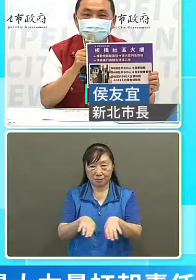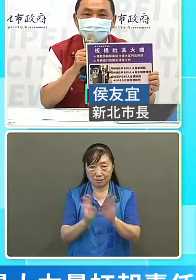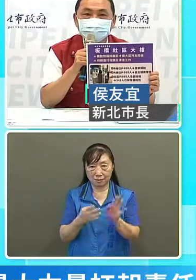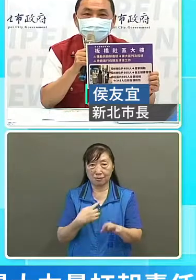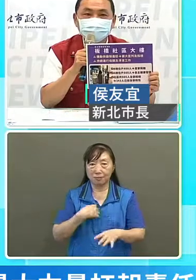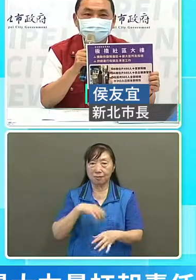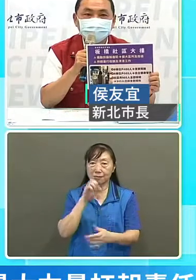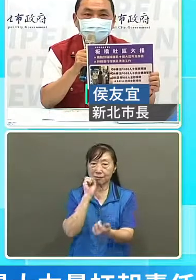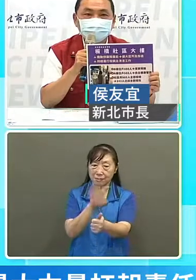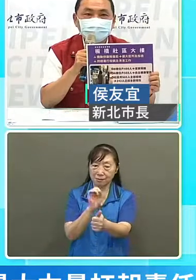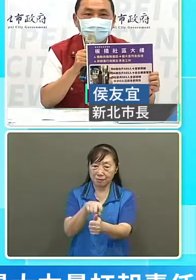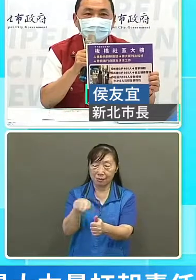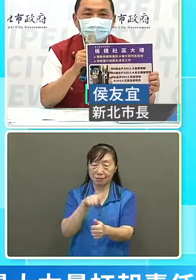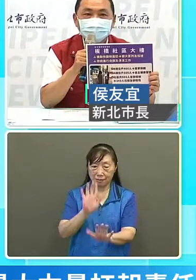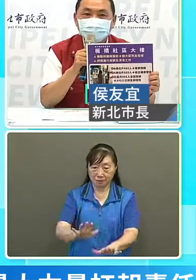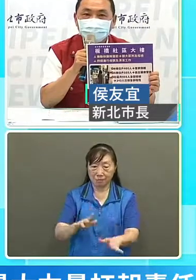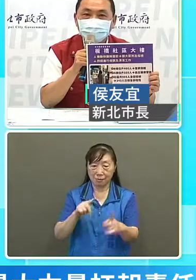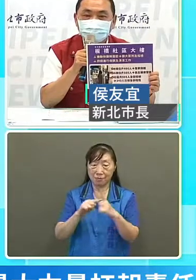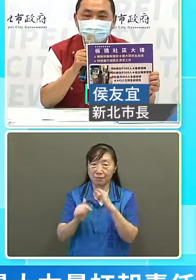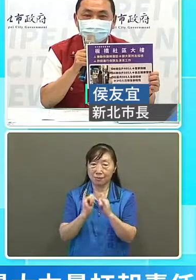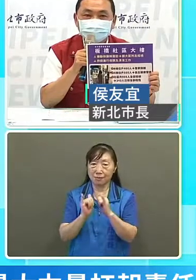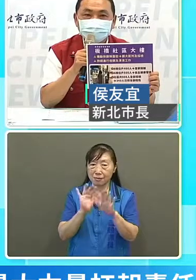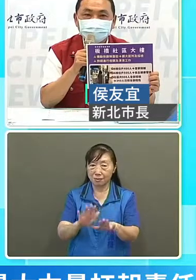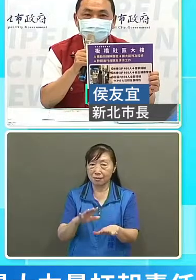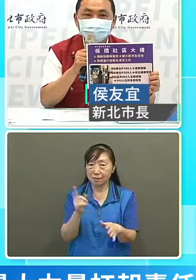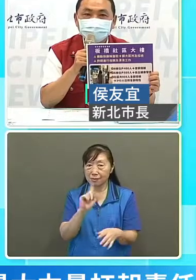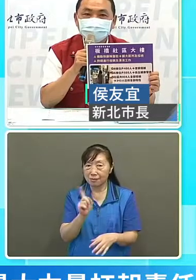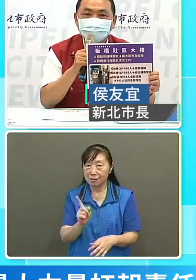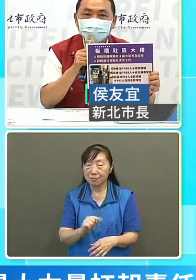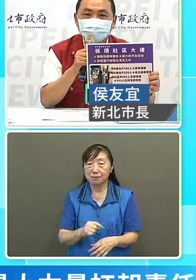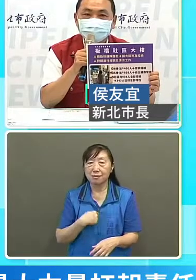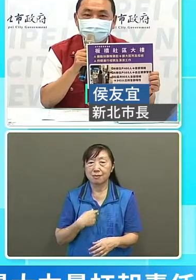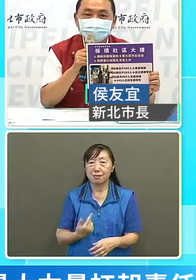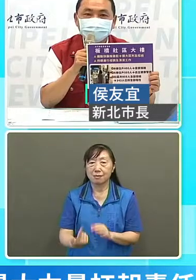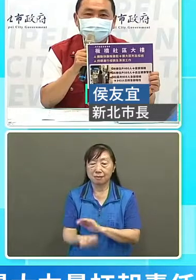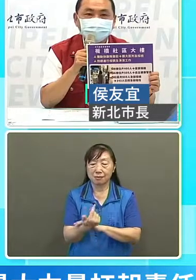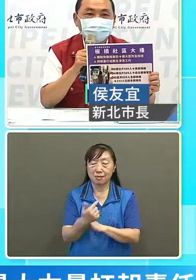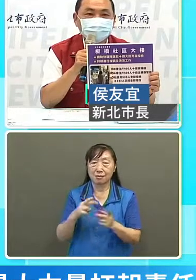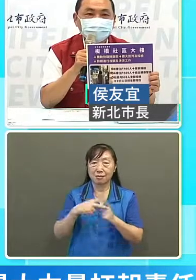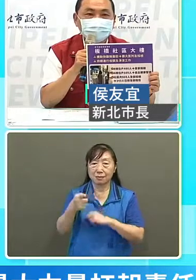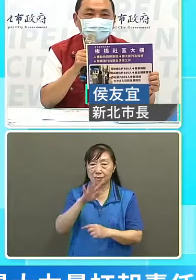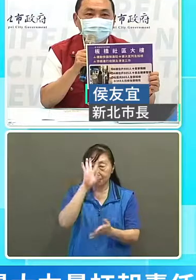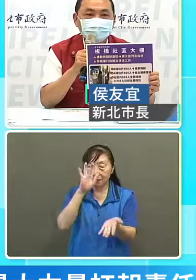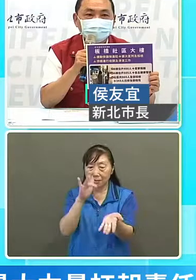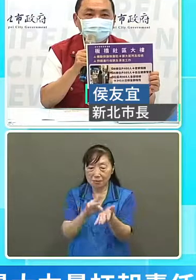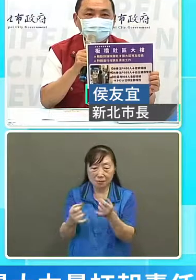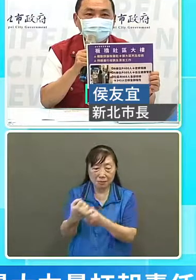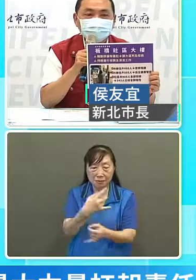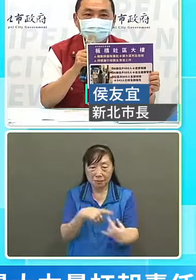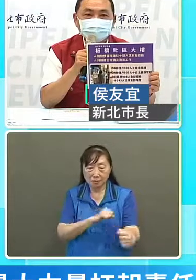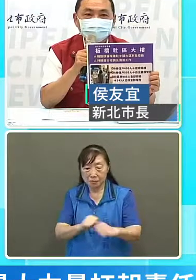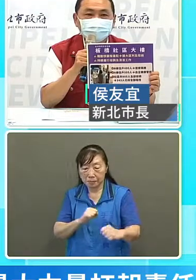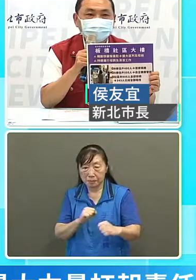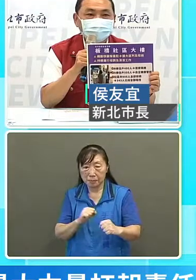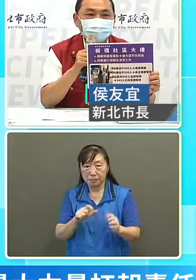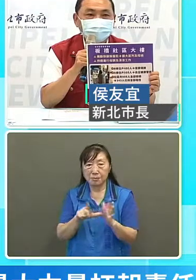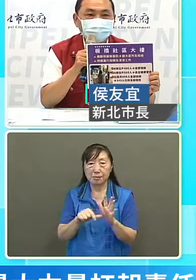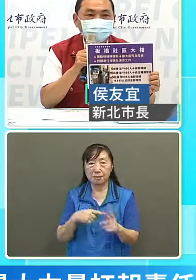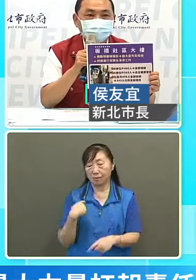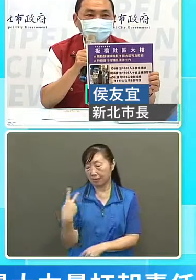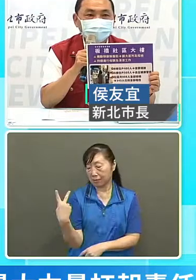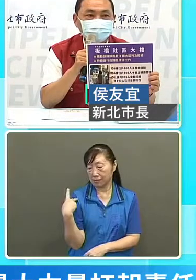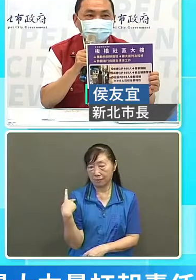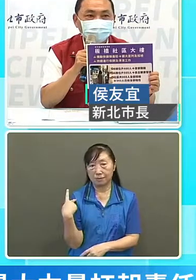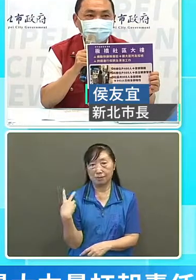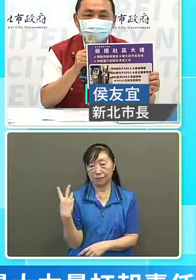告诉我们新北市民，然后会快速的跟病毒来竞争时间。从大前天到现在，